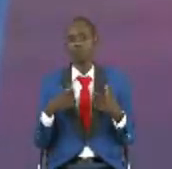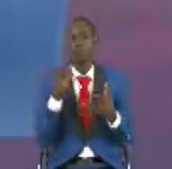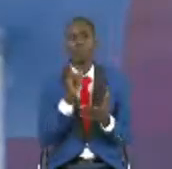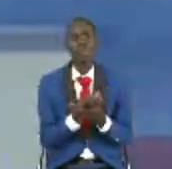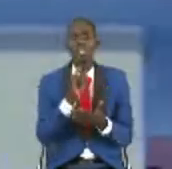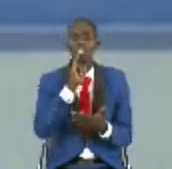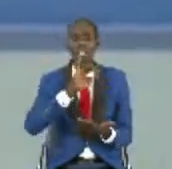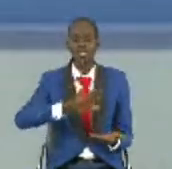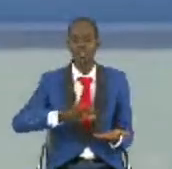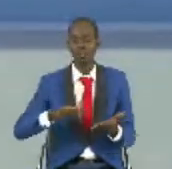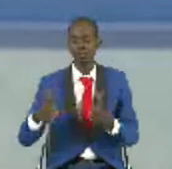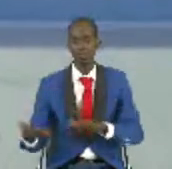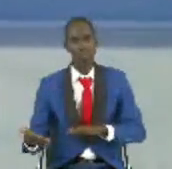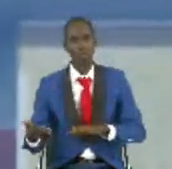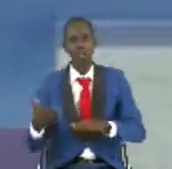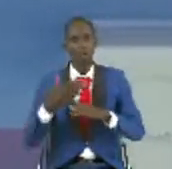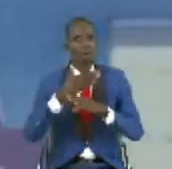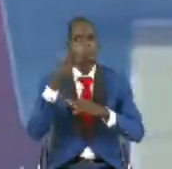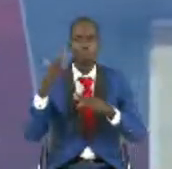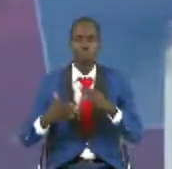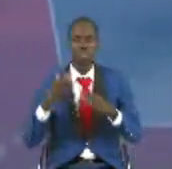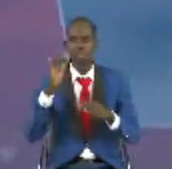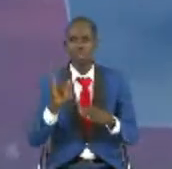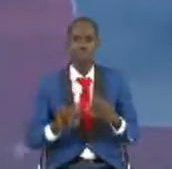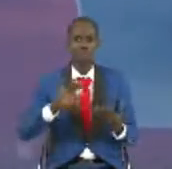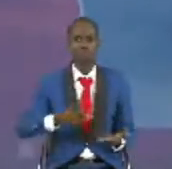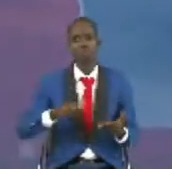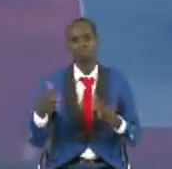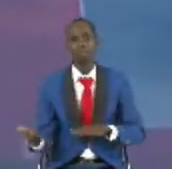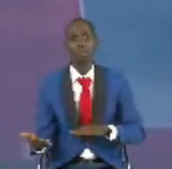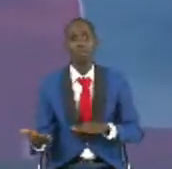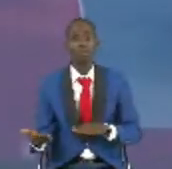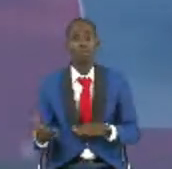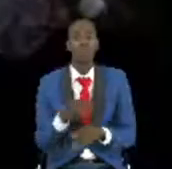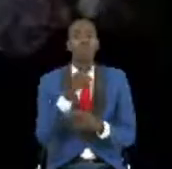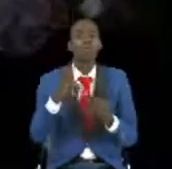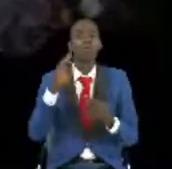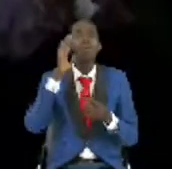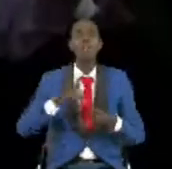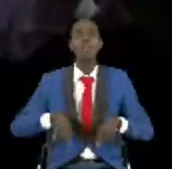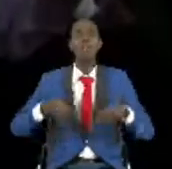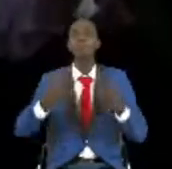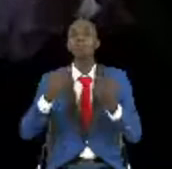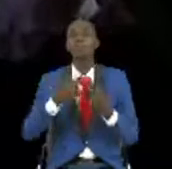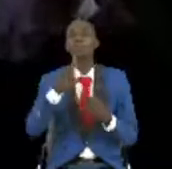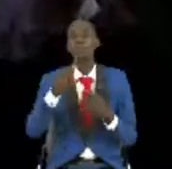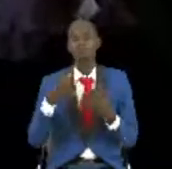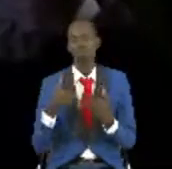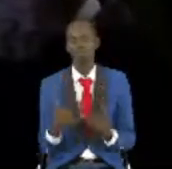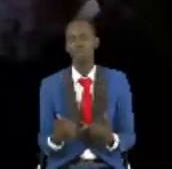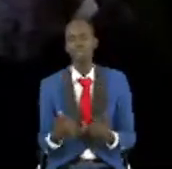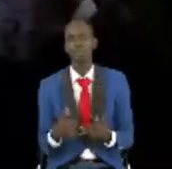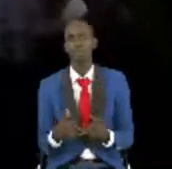qui est mort, complètement mort, quand est-ce que la vie va venir?